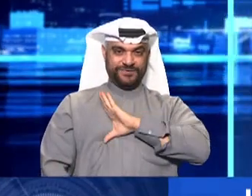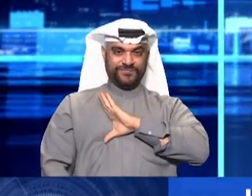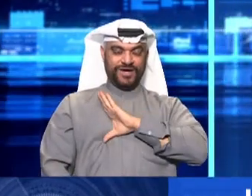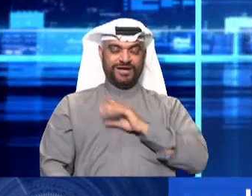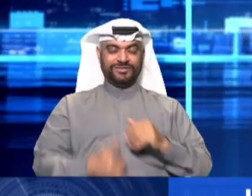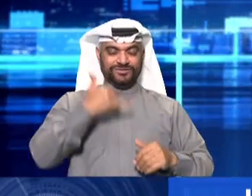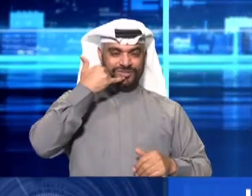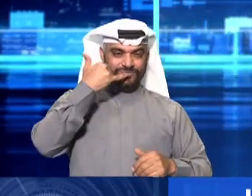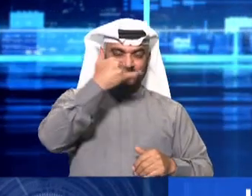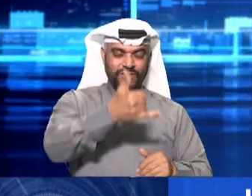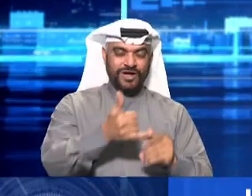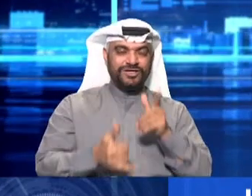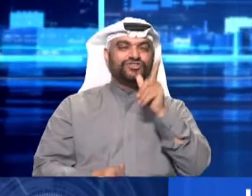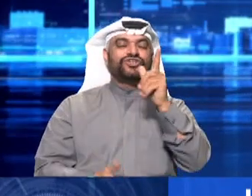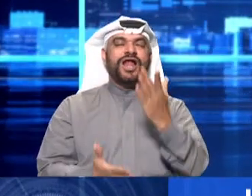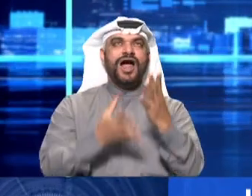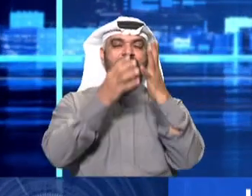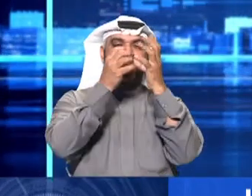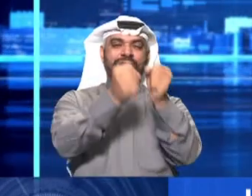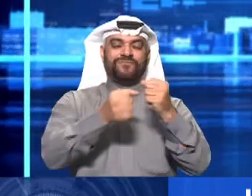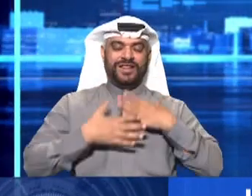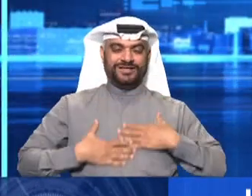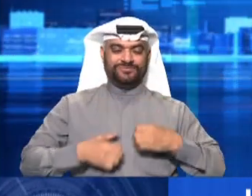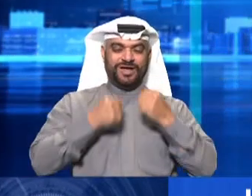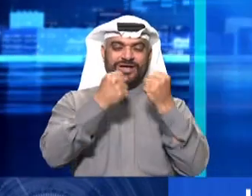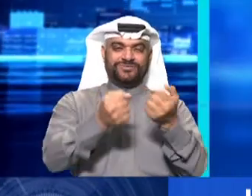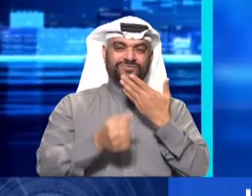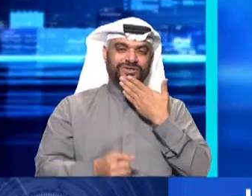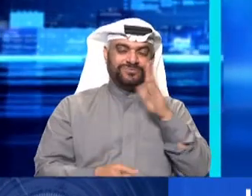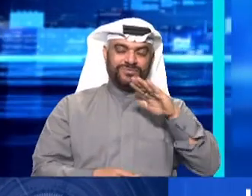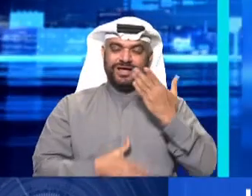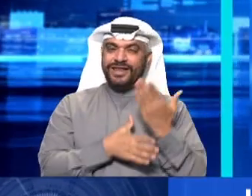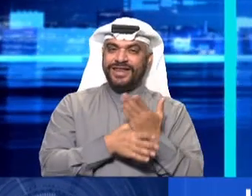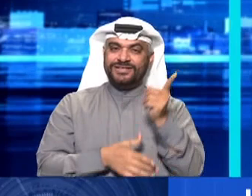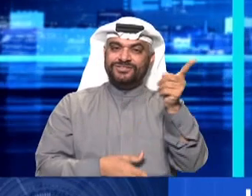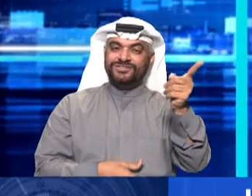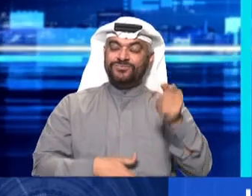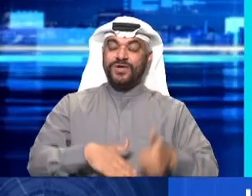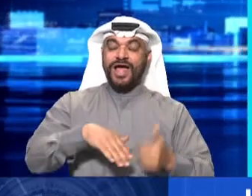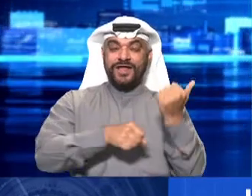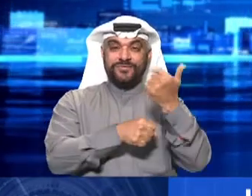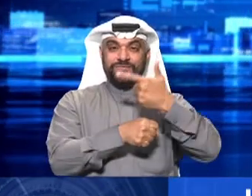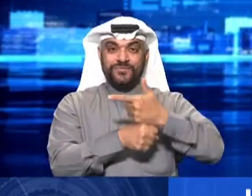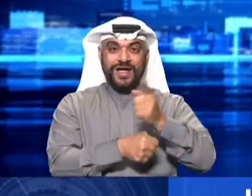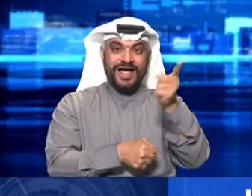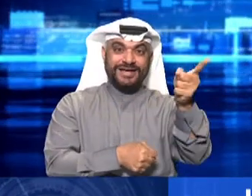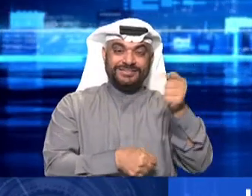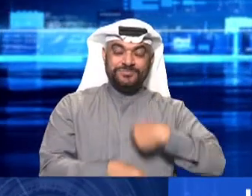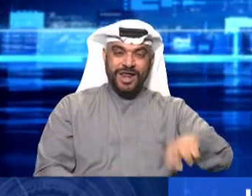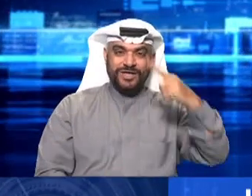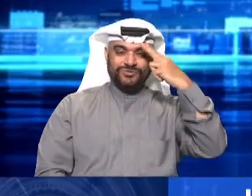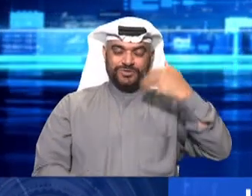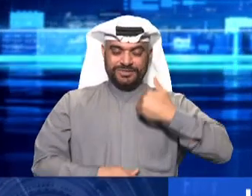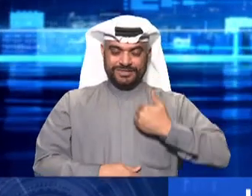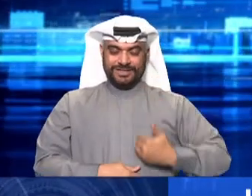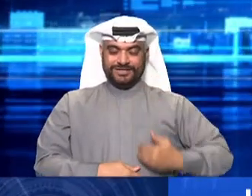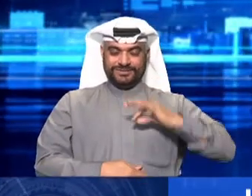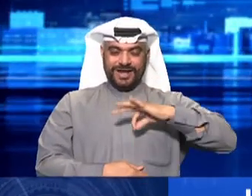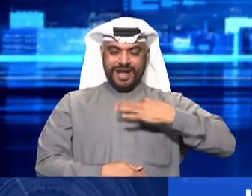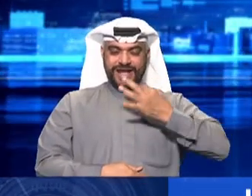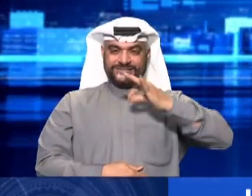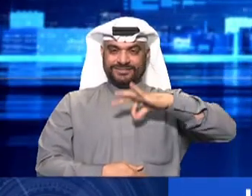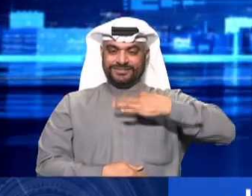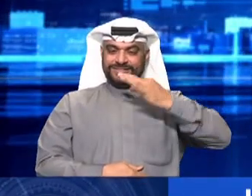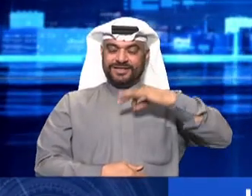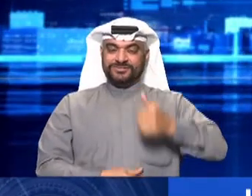الدفاع في المملكة العربية السعودية الشقيقة. أعرب خلاله سموه عن خالص التهنئة بنجاح العملية الجراحية